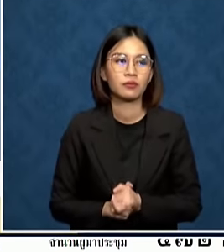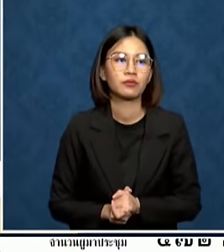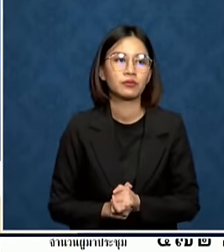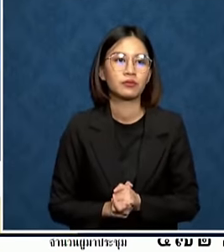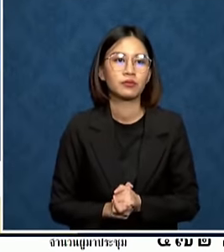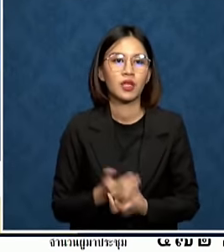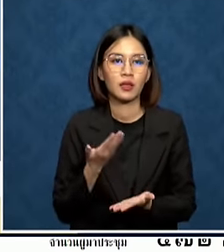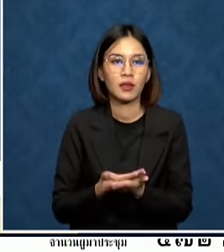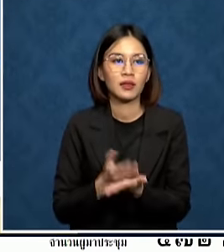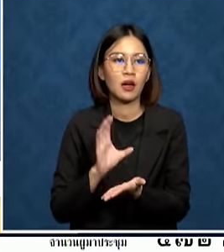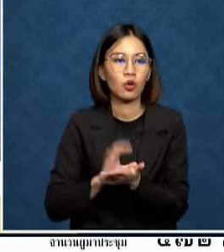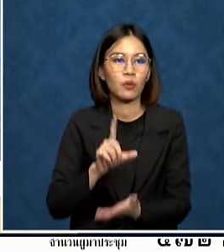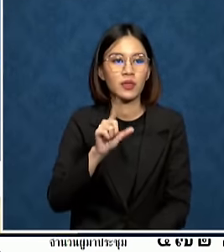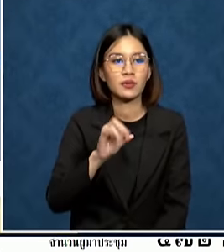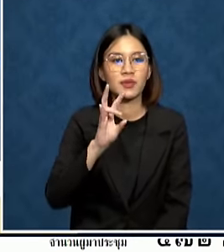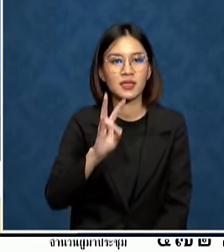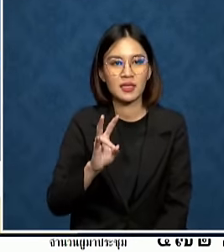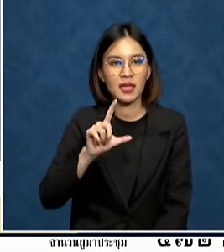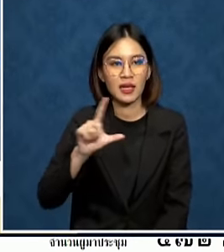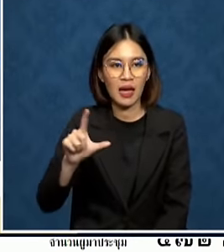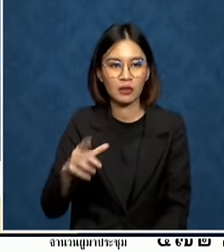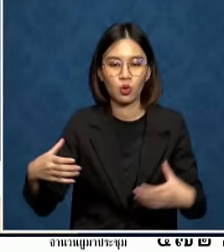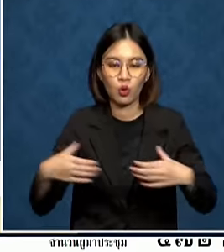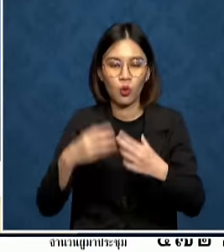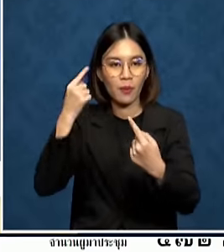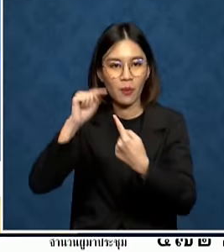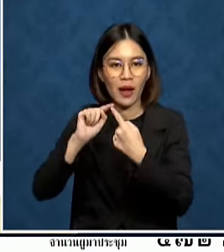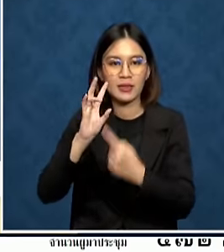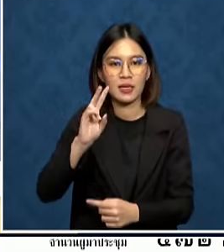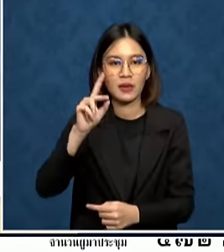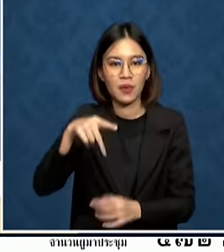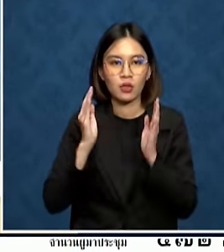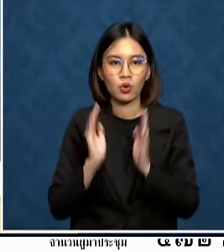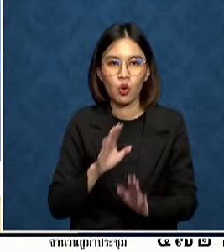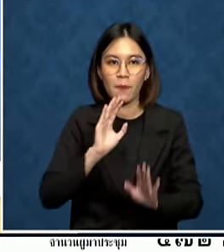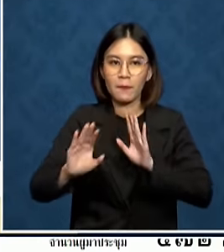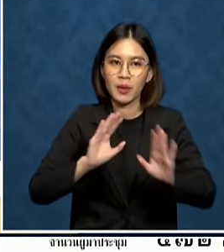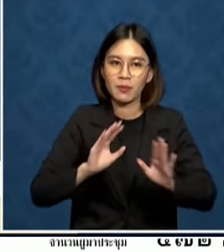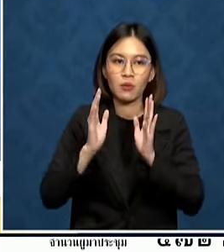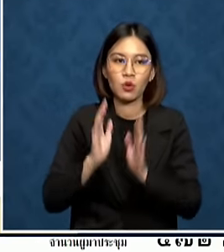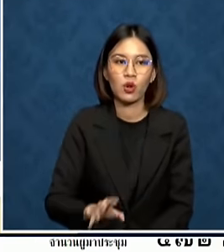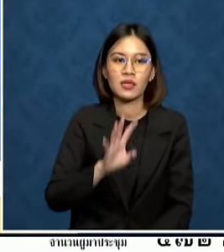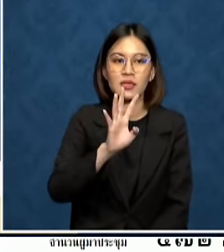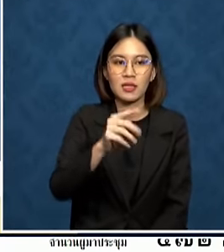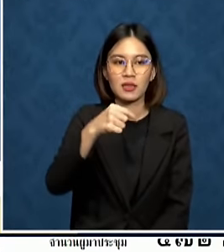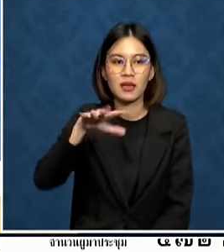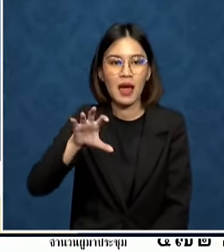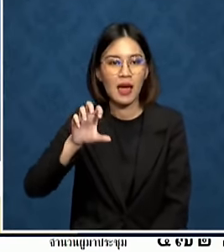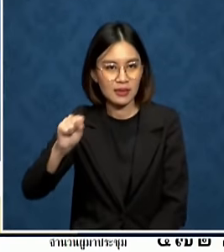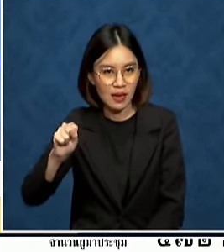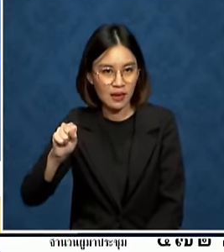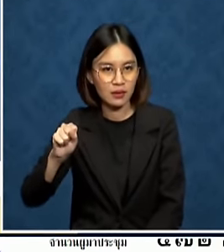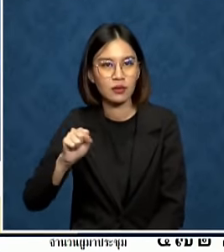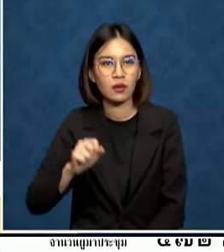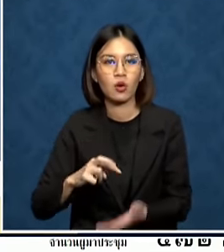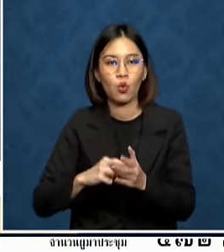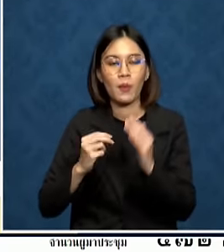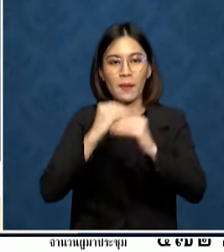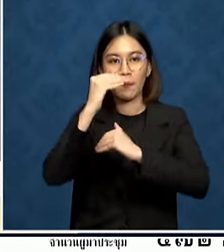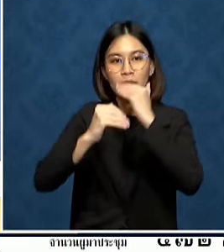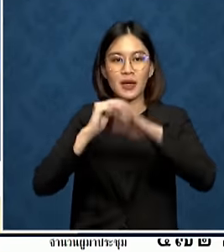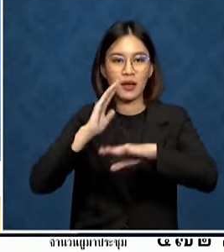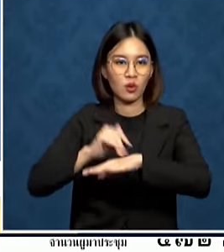ไปดูงบ 27ล้านมีกลุ่มเป้าหมาย7,000คนก็เรียกว่าถ้าเทียบกับแรงงาน4500000คนในชิ้นส่วนยานยนต์เรารีสกิลพวก